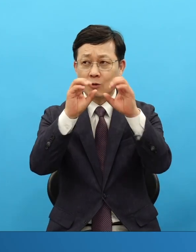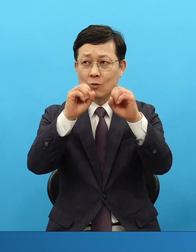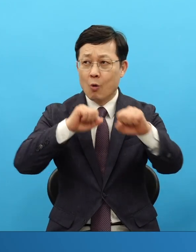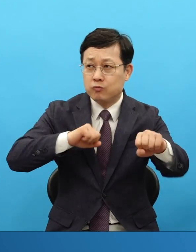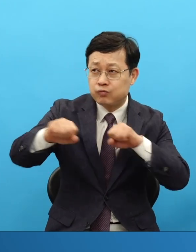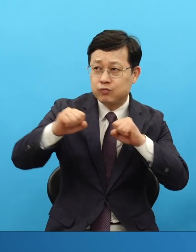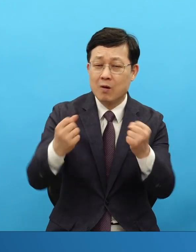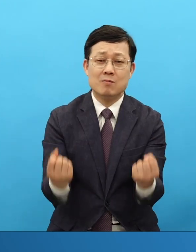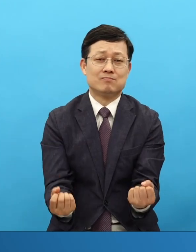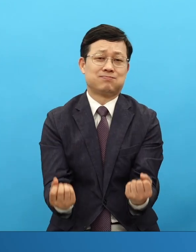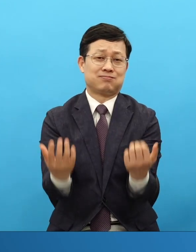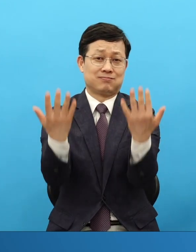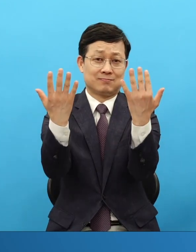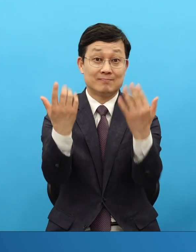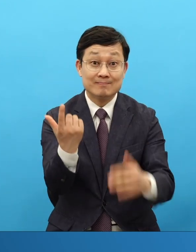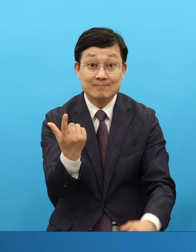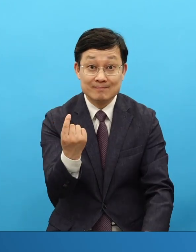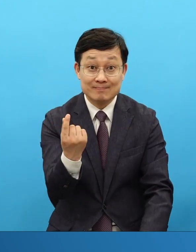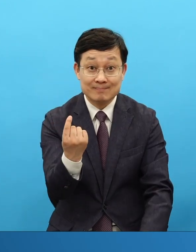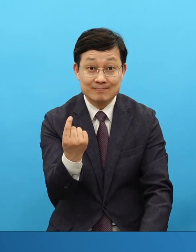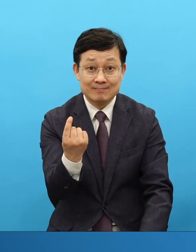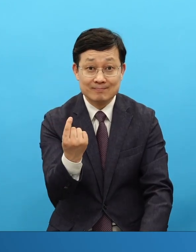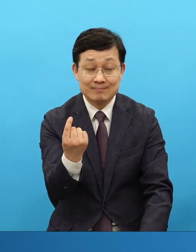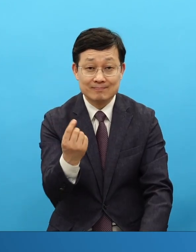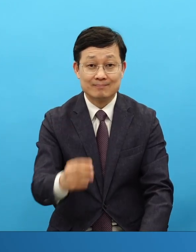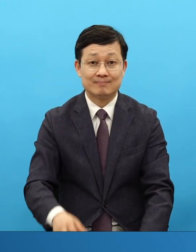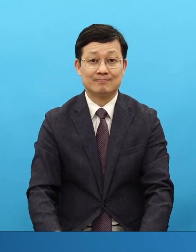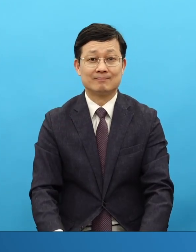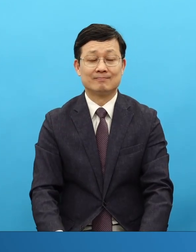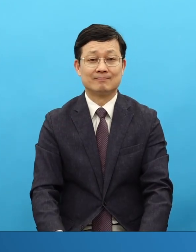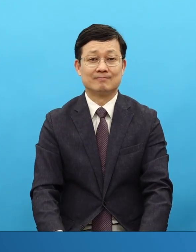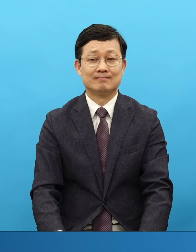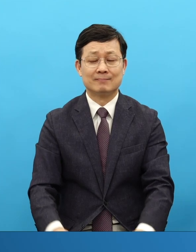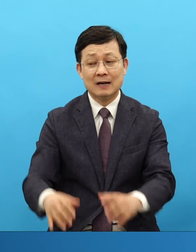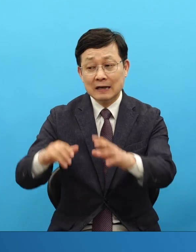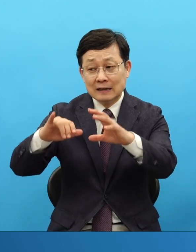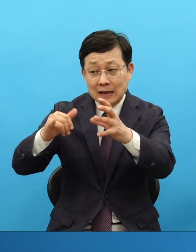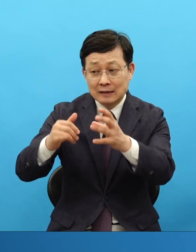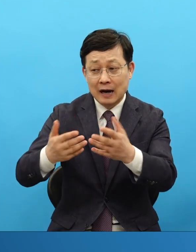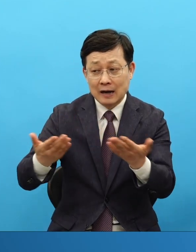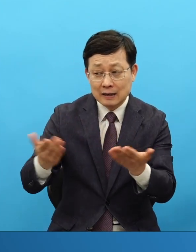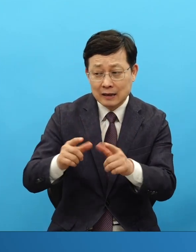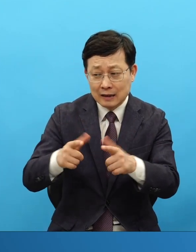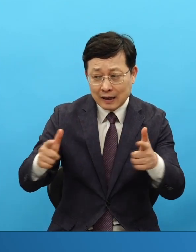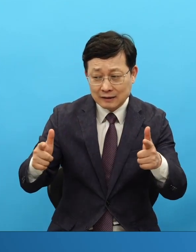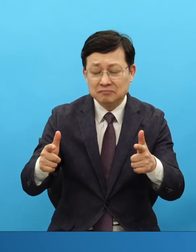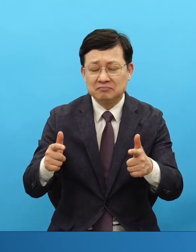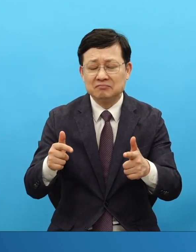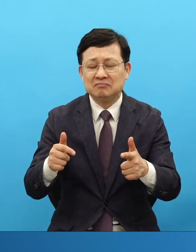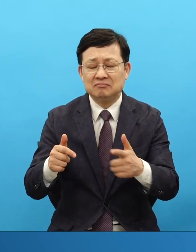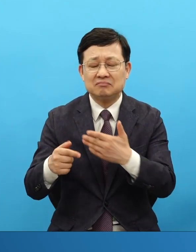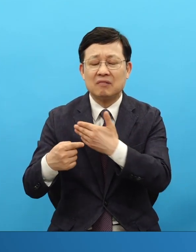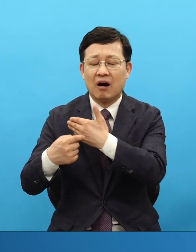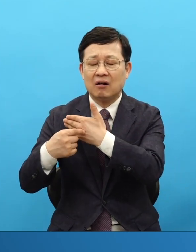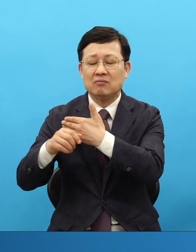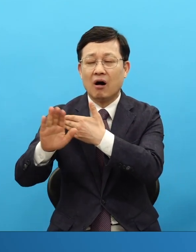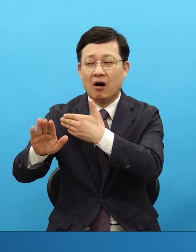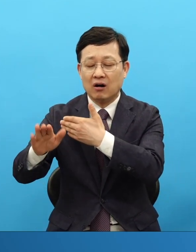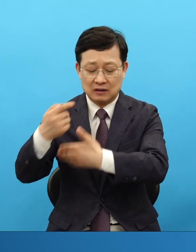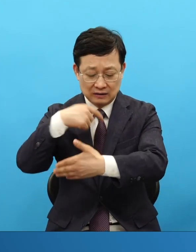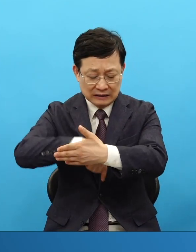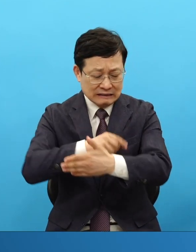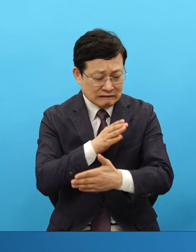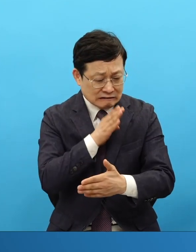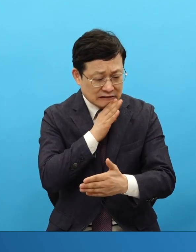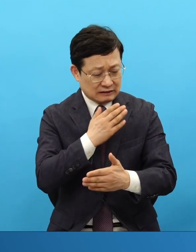realistic evangelism movement must arise. 세상 얘기는 참고해야 되고 잡소리가 아무 효과 없거든요. 내가 실제 응답을